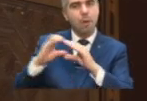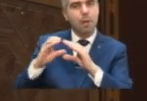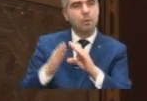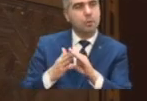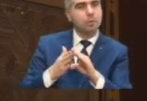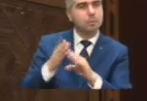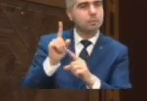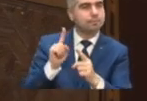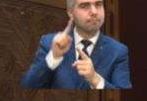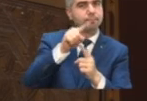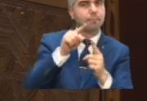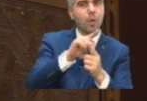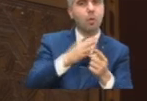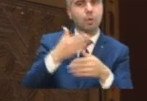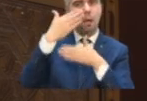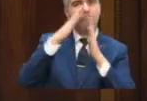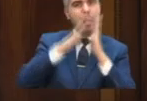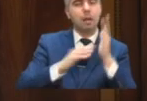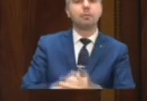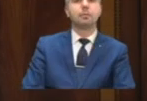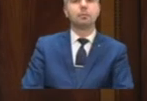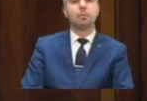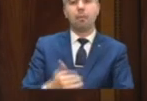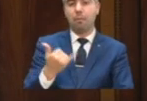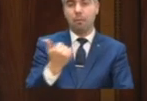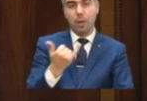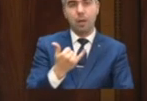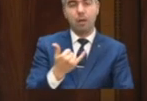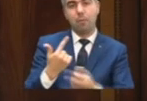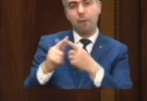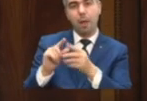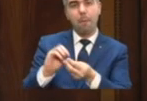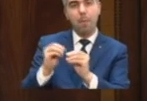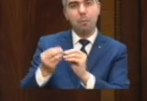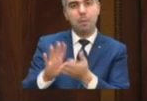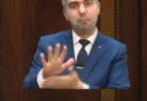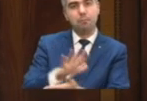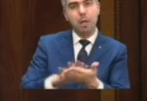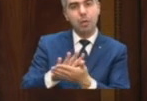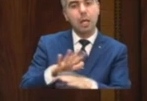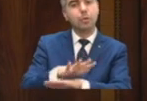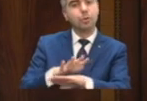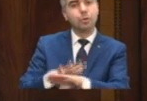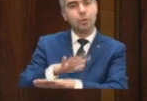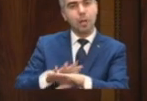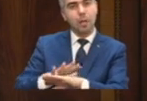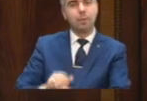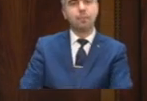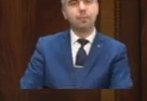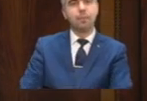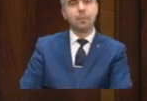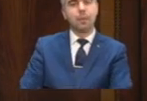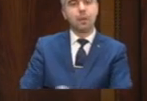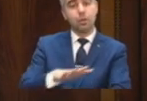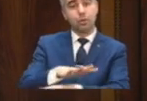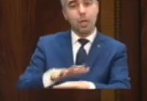جهات المملكة، وذلك بالنظر للخصوصيات والإشكاليات التي تعرفها كل جهة، وخصوصا بالذكر جهة طنجة